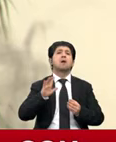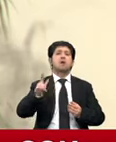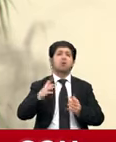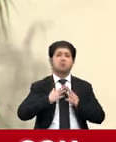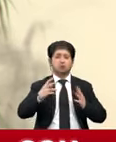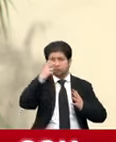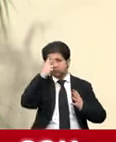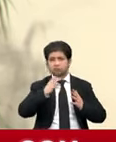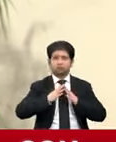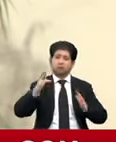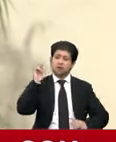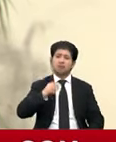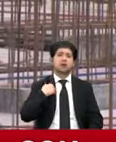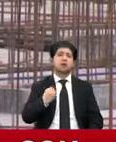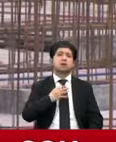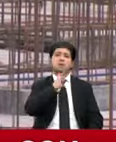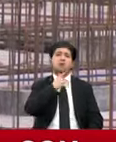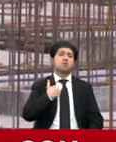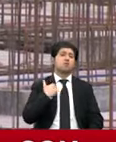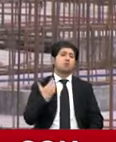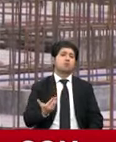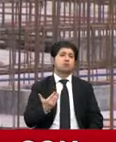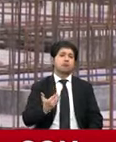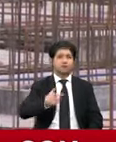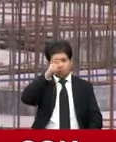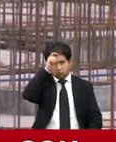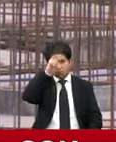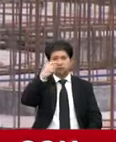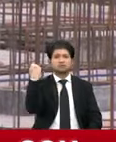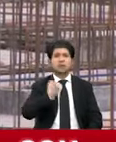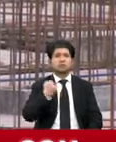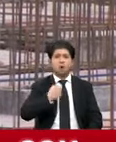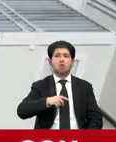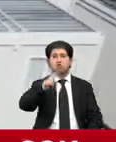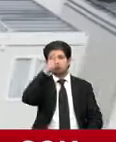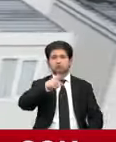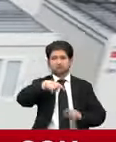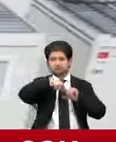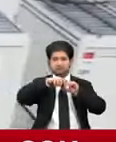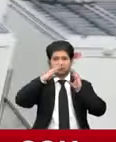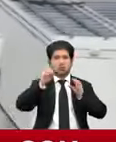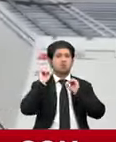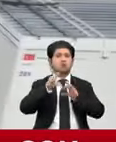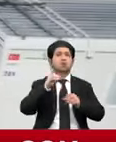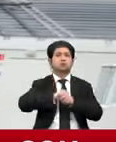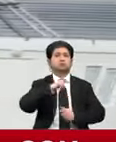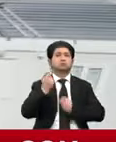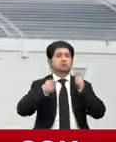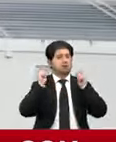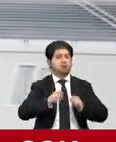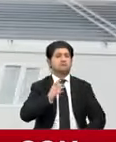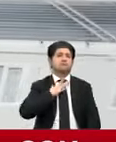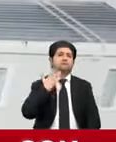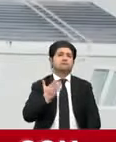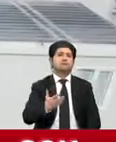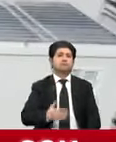bir hassasiyete sahip olduğunu zaten biliyorum. Türk Çimento 300'e yakın konteynerin bölgeye gönderilmesi için de çalışmalarına